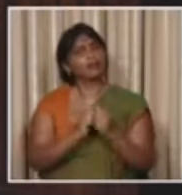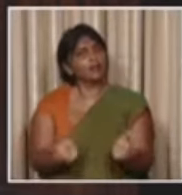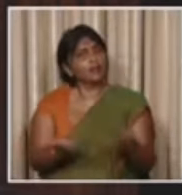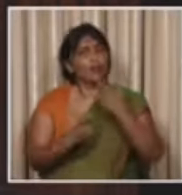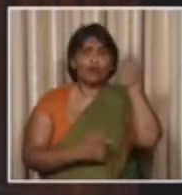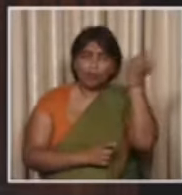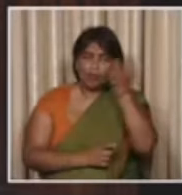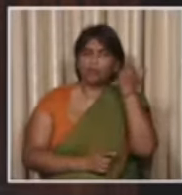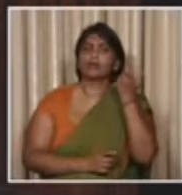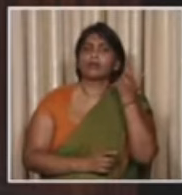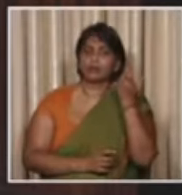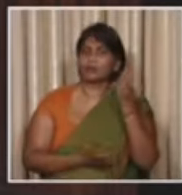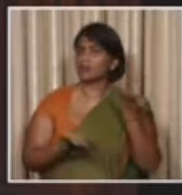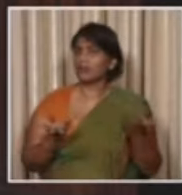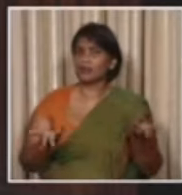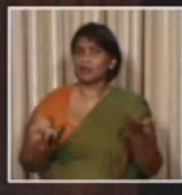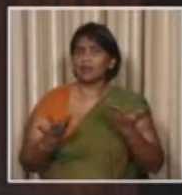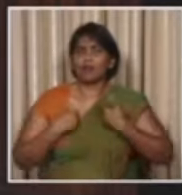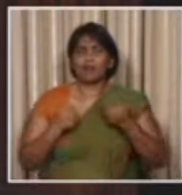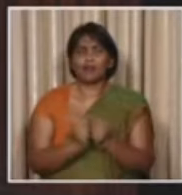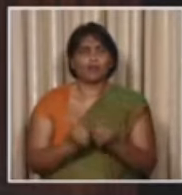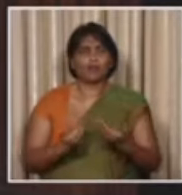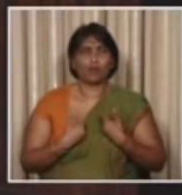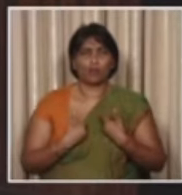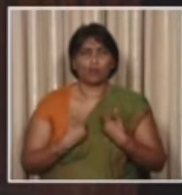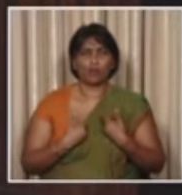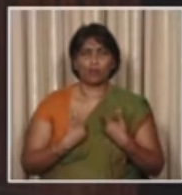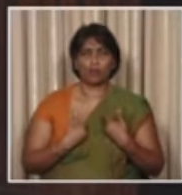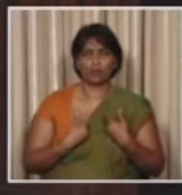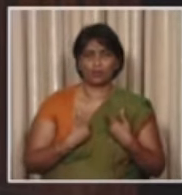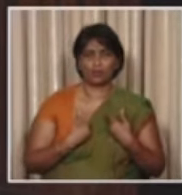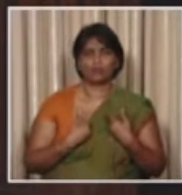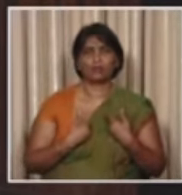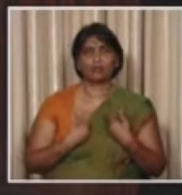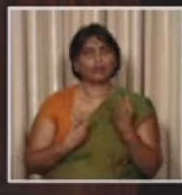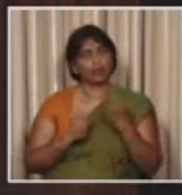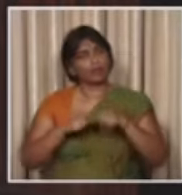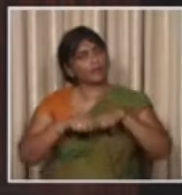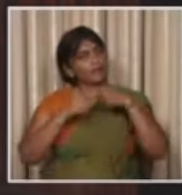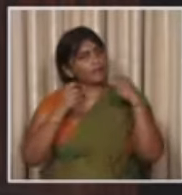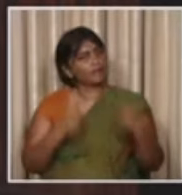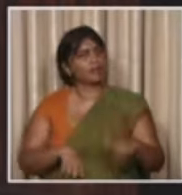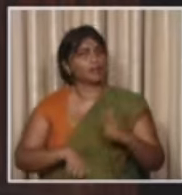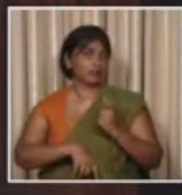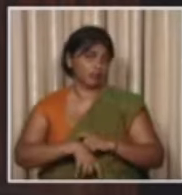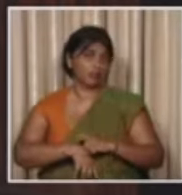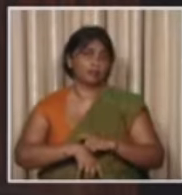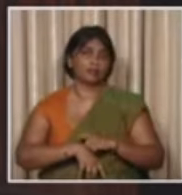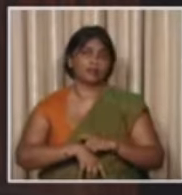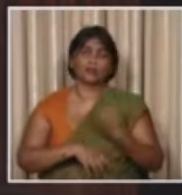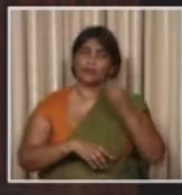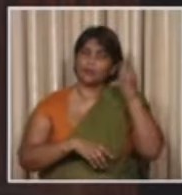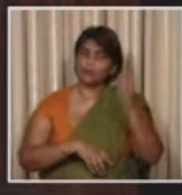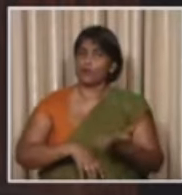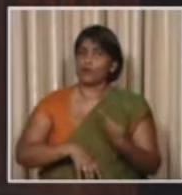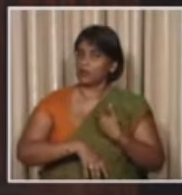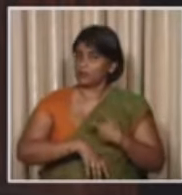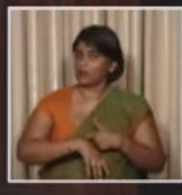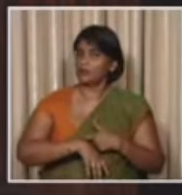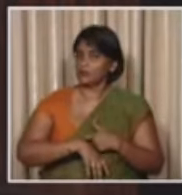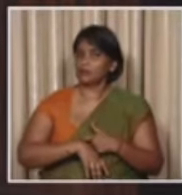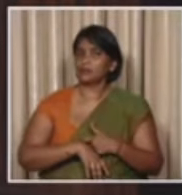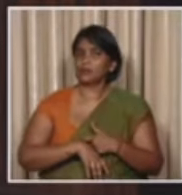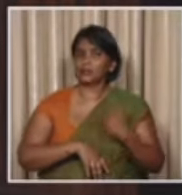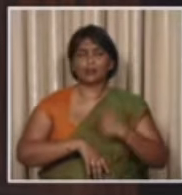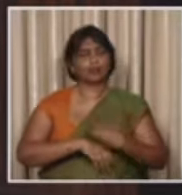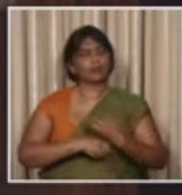හොයන්න. ඇයි මේ අපි මේ කරන්නේ? මොකද්ද මේ මේ මුදල් විදායක කරන කාලය, අපේ වටිනා කාලය, මේ